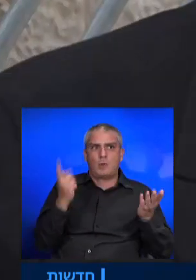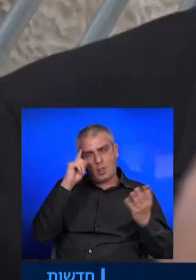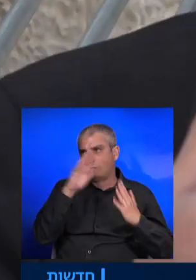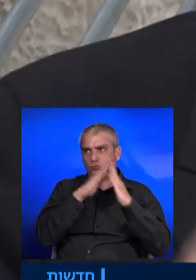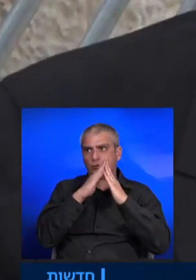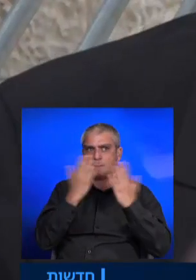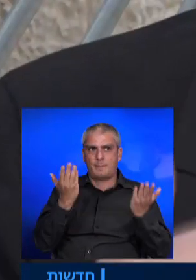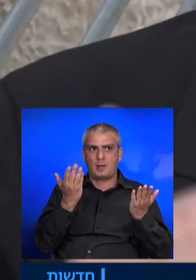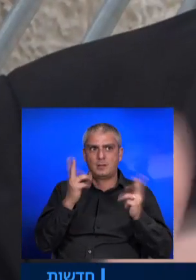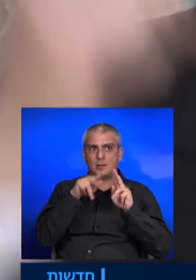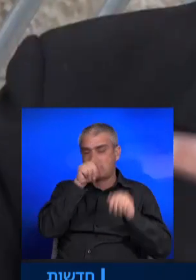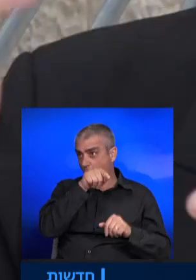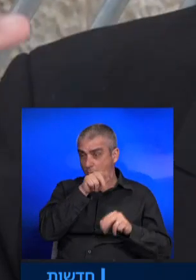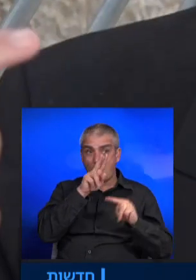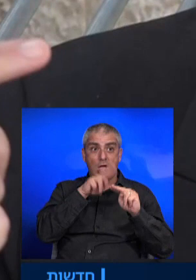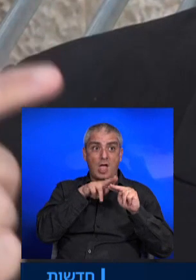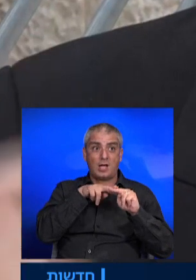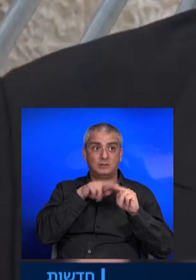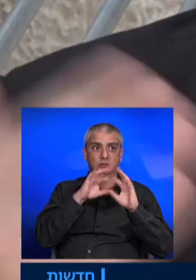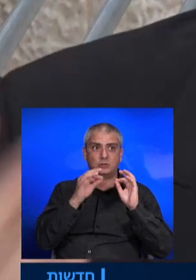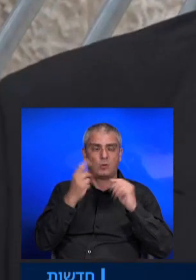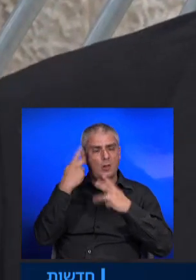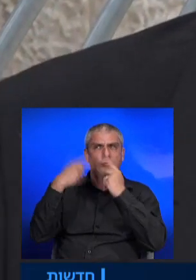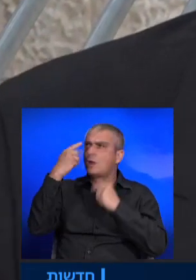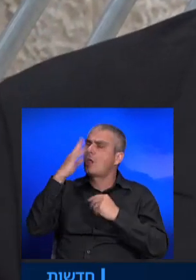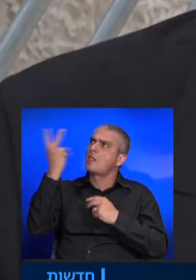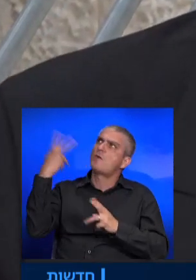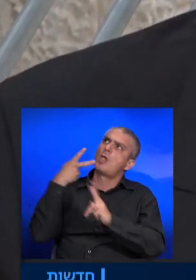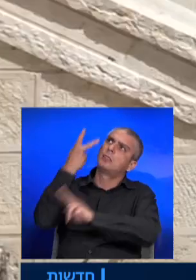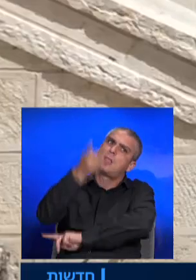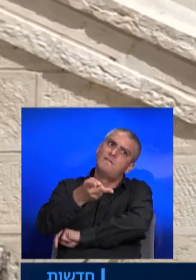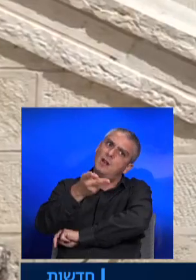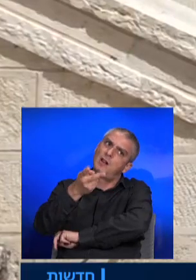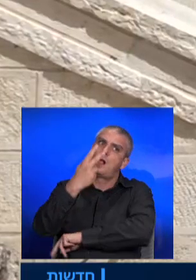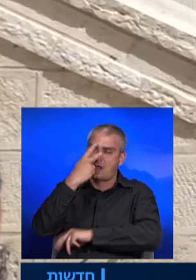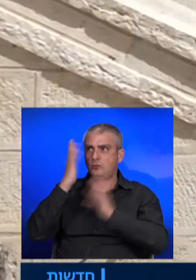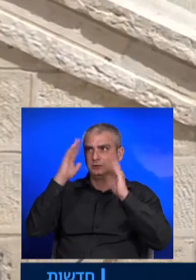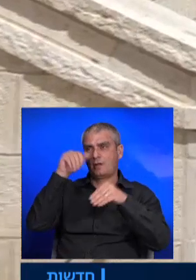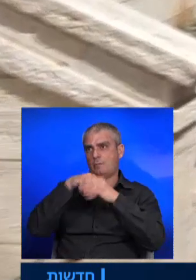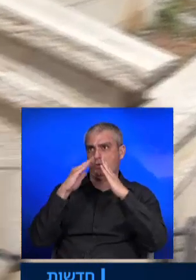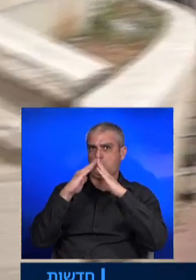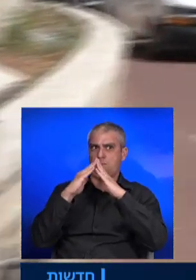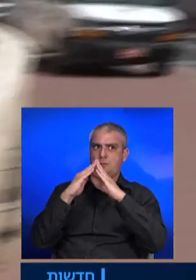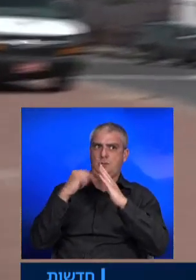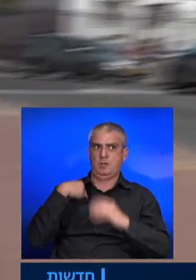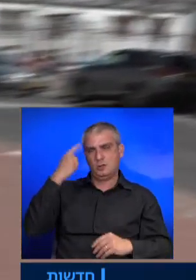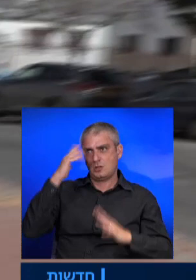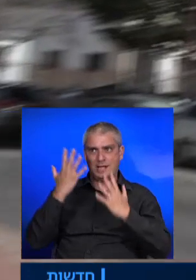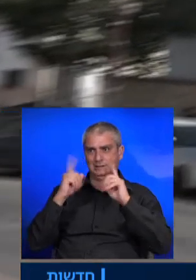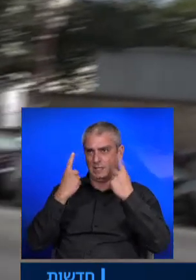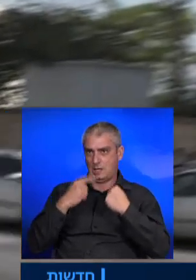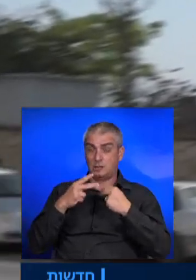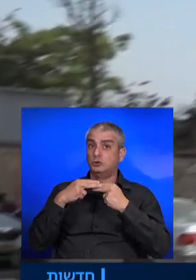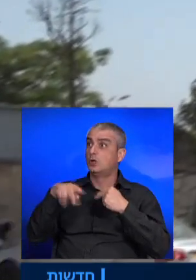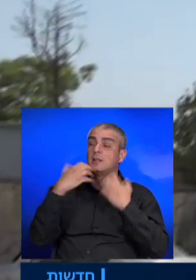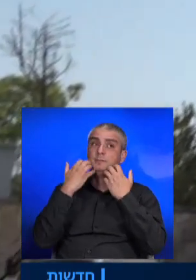בו. אחרי זה שהתחילו כזה לשחזר איפה הייתה הנפילה, אז ראו את הזוועה בתוך הבית. אני יודע איך זה קרה. השכנים מספרים על זוג